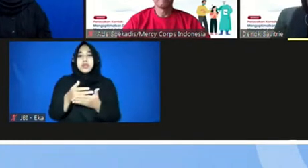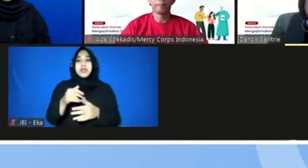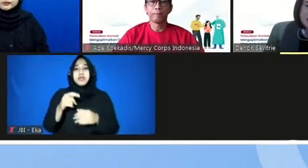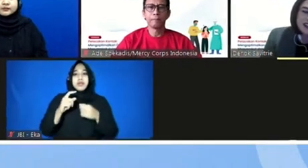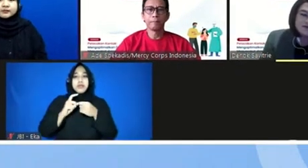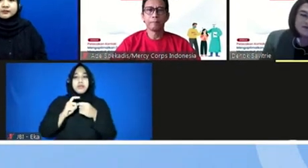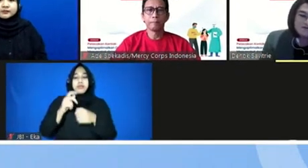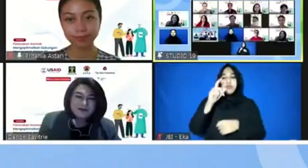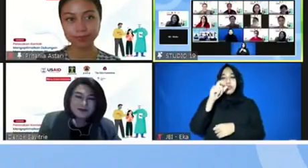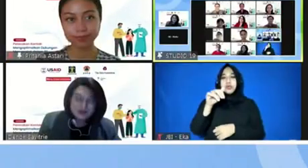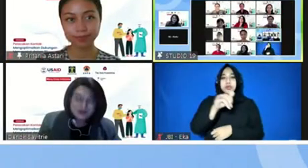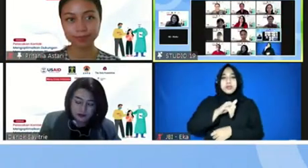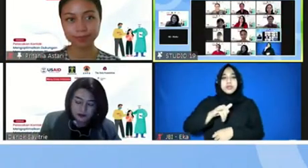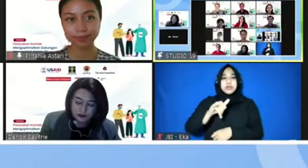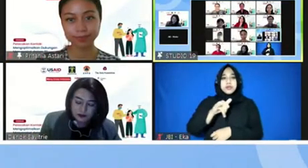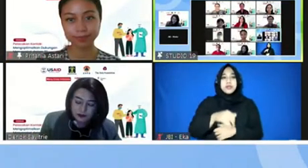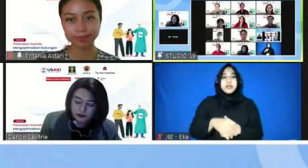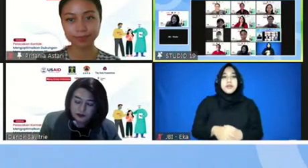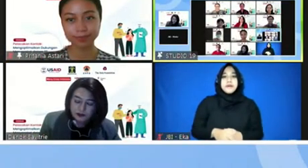foto bersama.